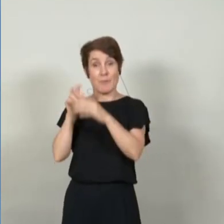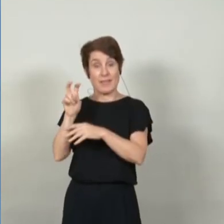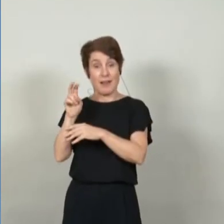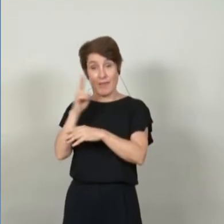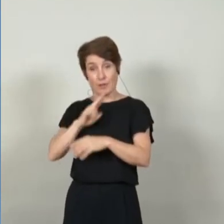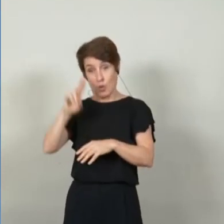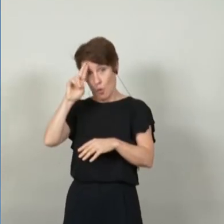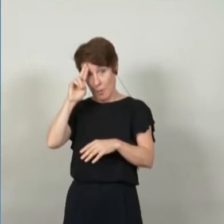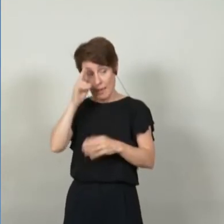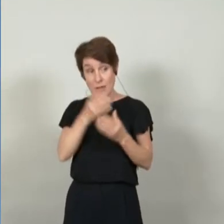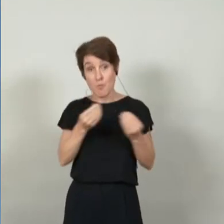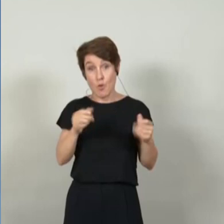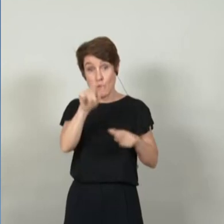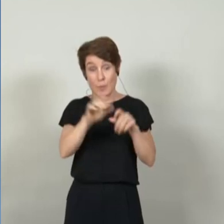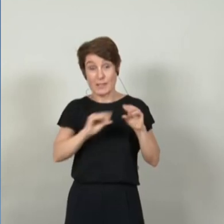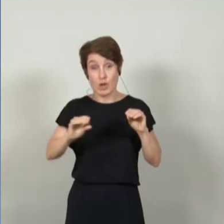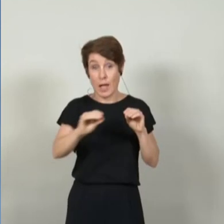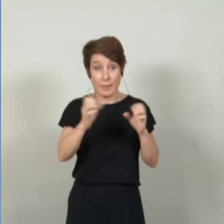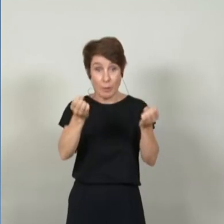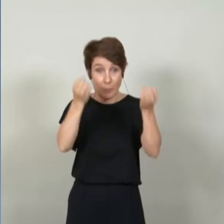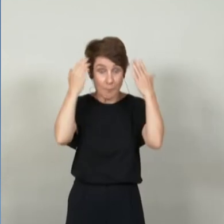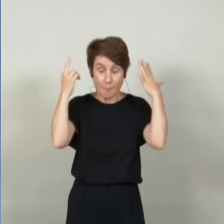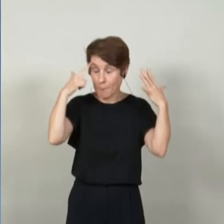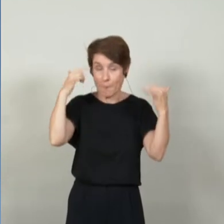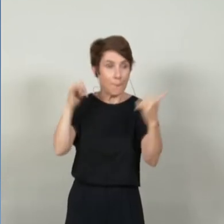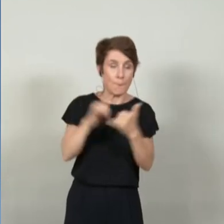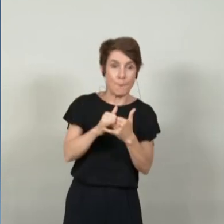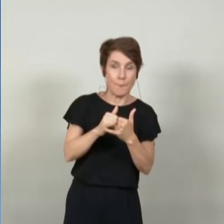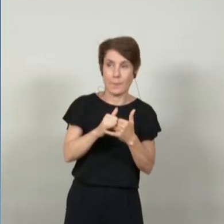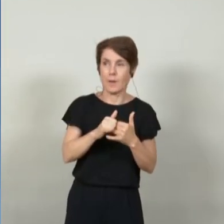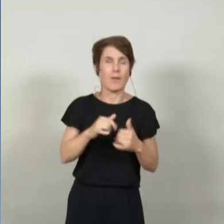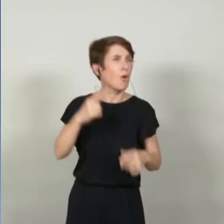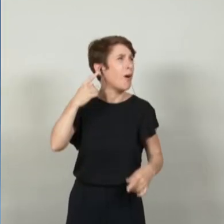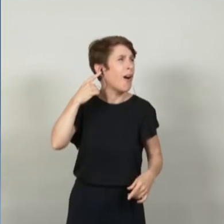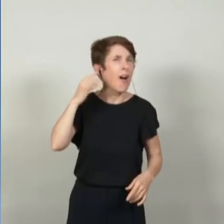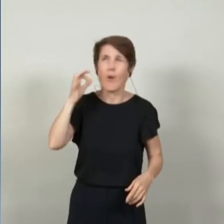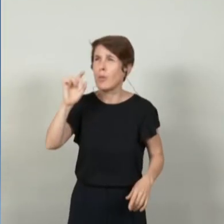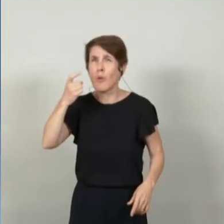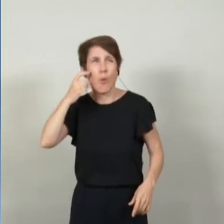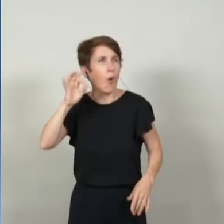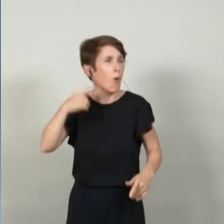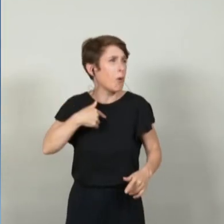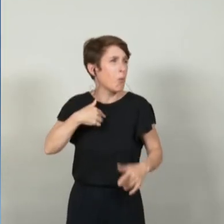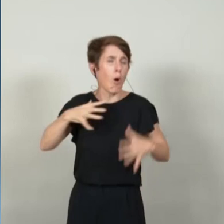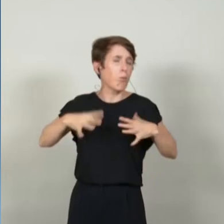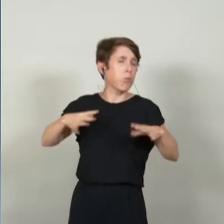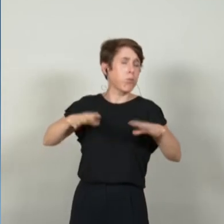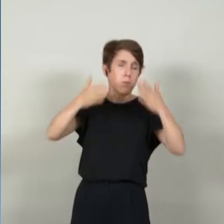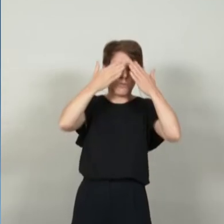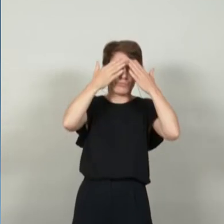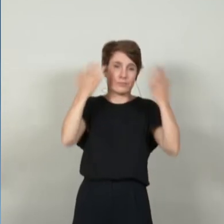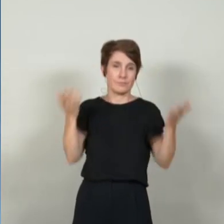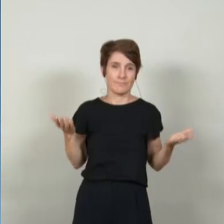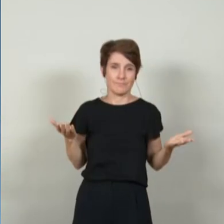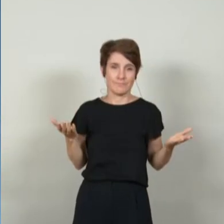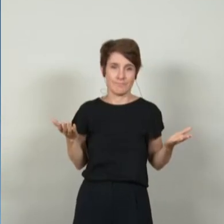de beaucoup d'habitants elle est restée parfois un écointain dans lequel ils ne se sont pas sentis impliqués nous rejoignons les